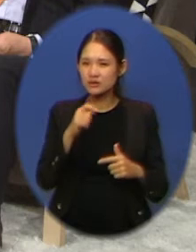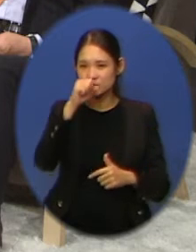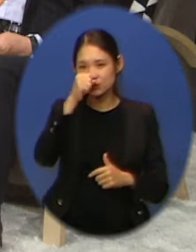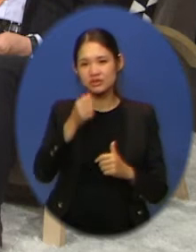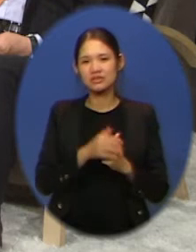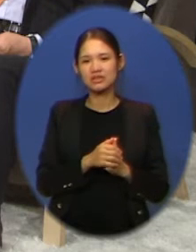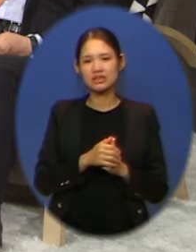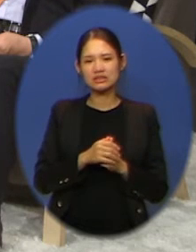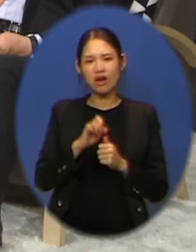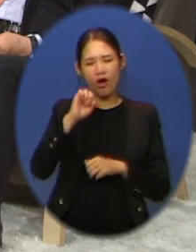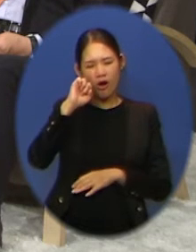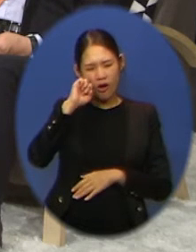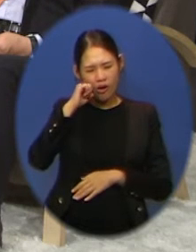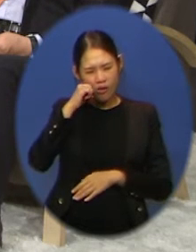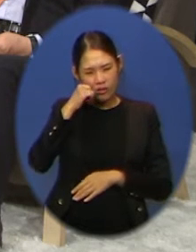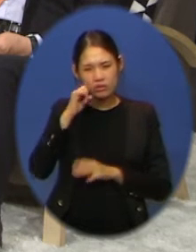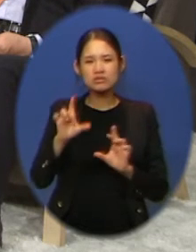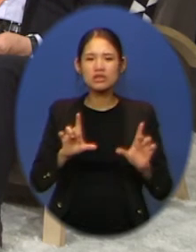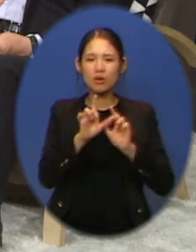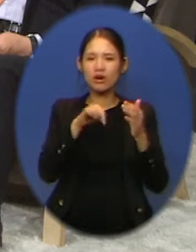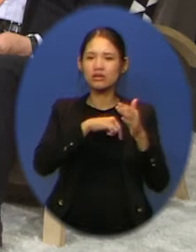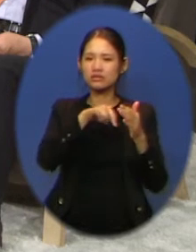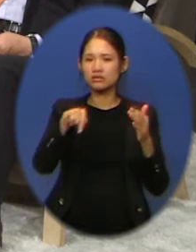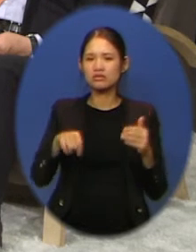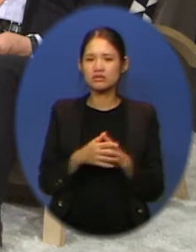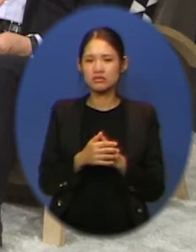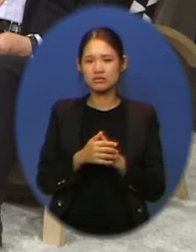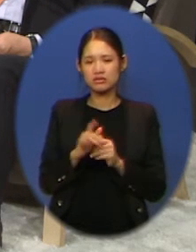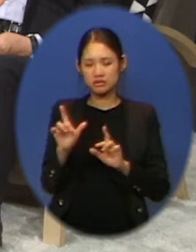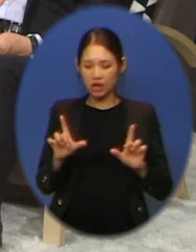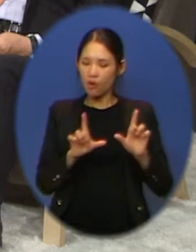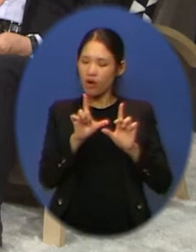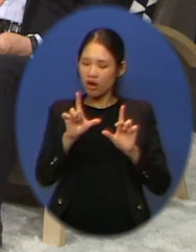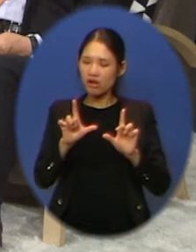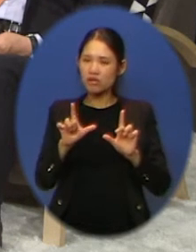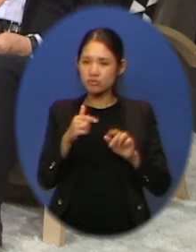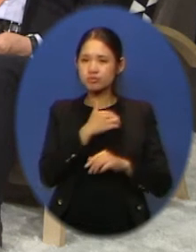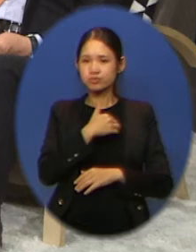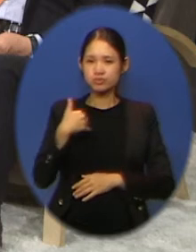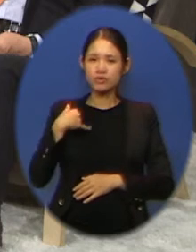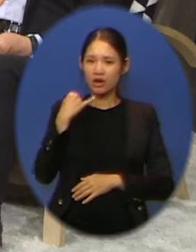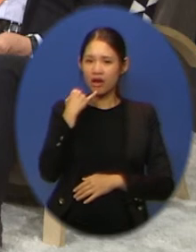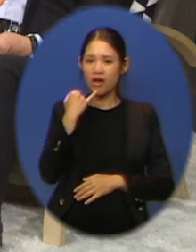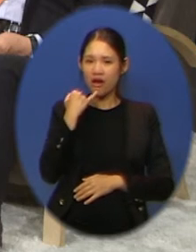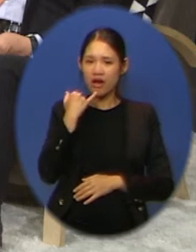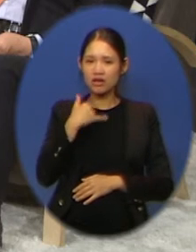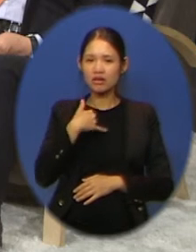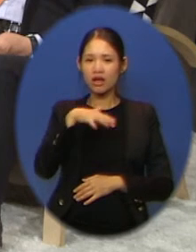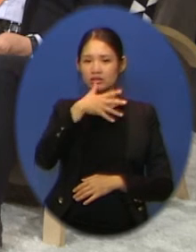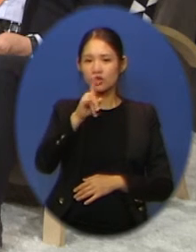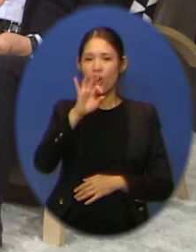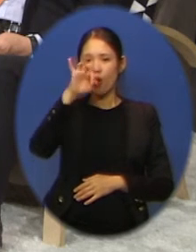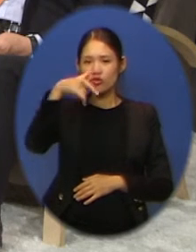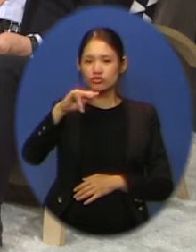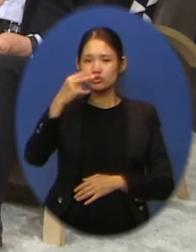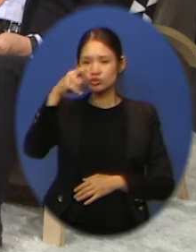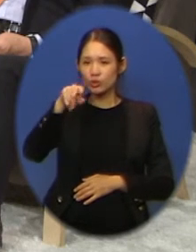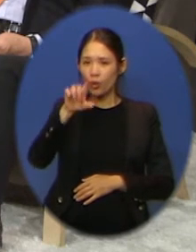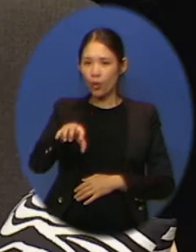그 어려운 속에도 또 생활이 좀 괜찮아서 우리 청운동에 예. 살았는데 청운동이학교 나왔어요. 바로 예.